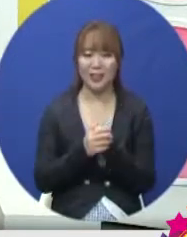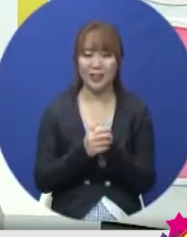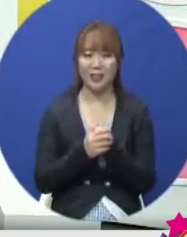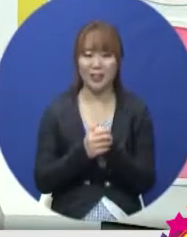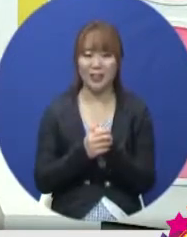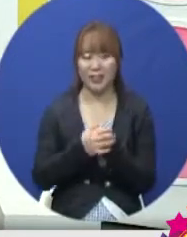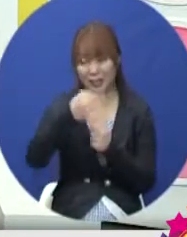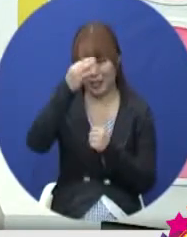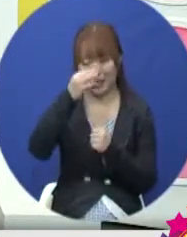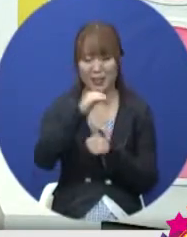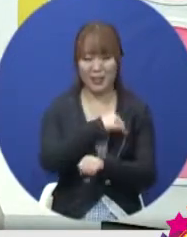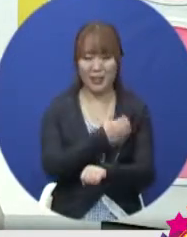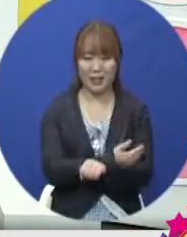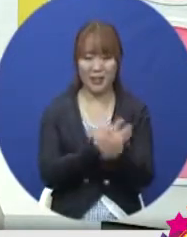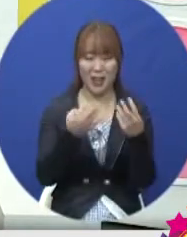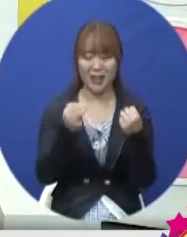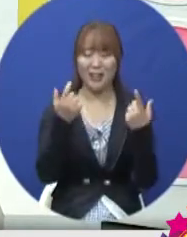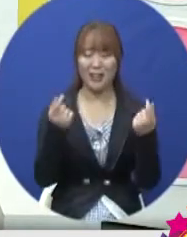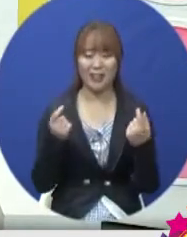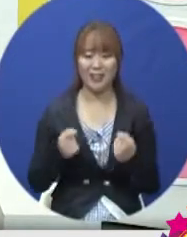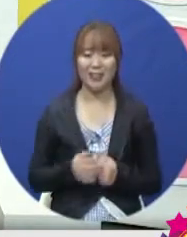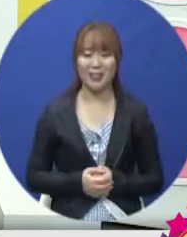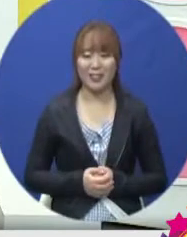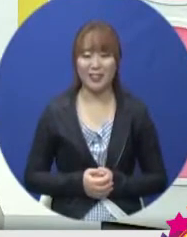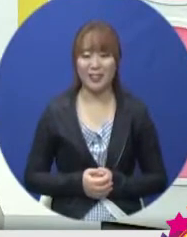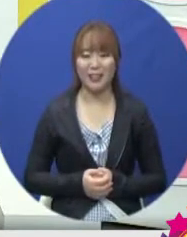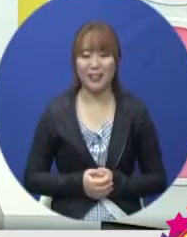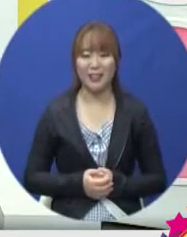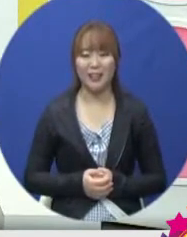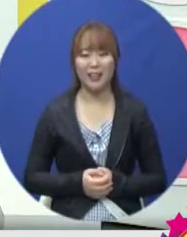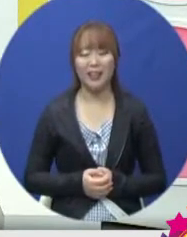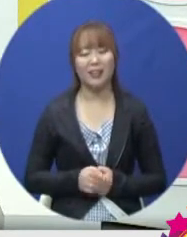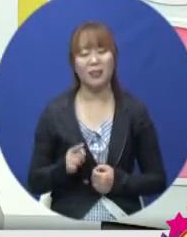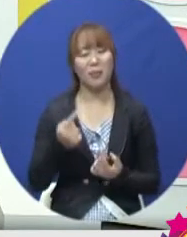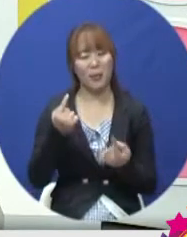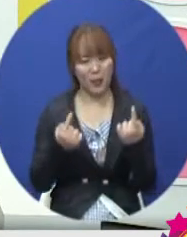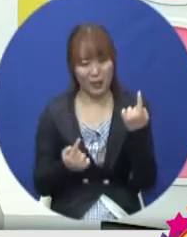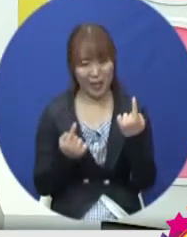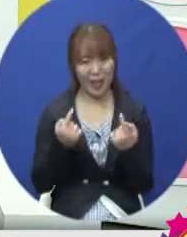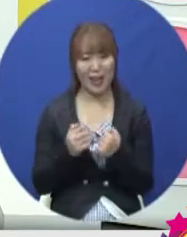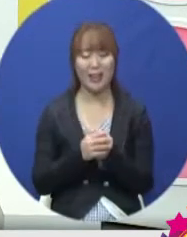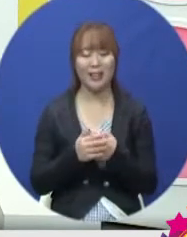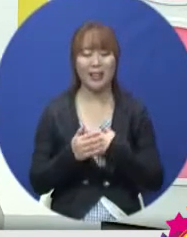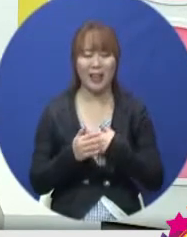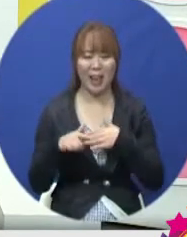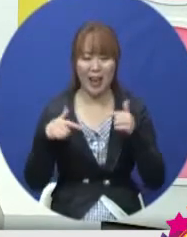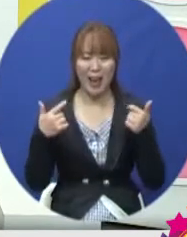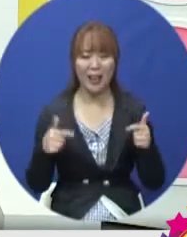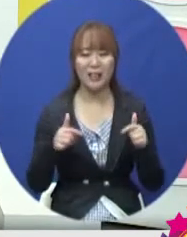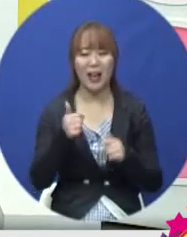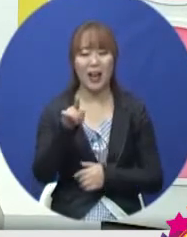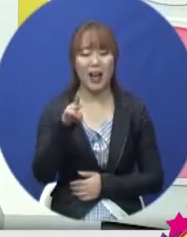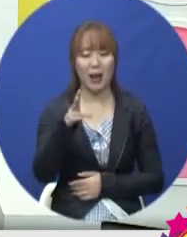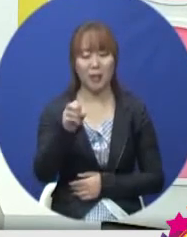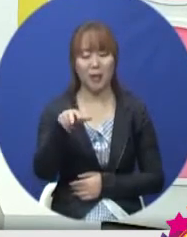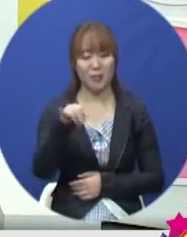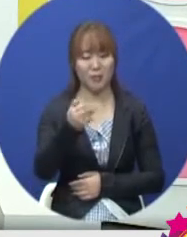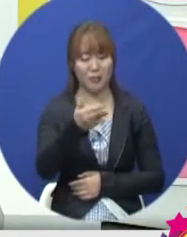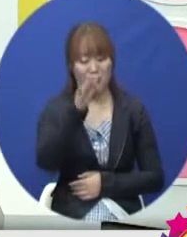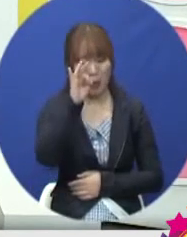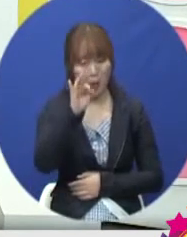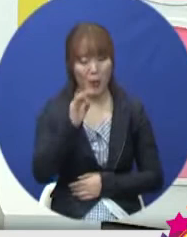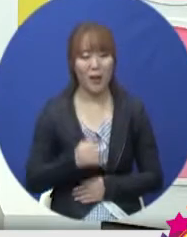아, 아이고. 아니, 그보다도 네. 내가 항상 하명지 씨를 보면서